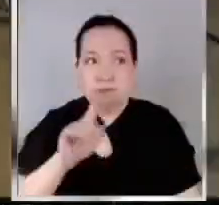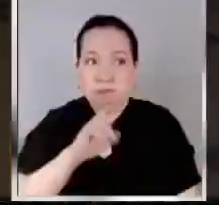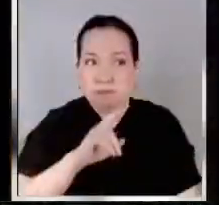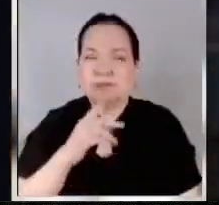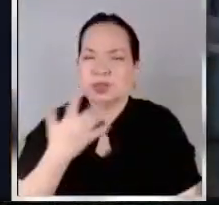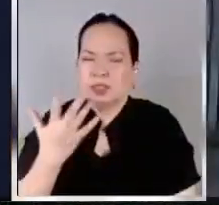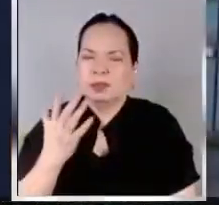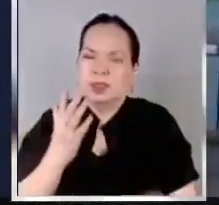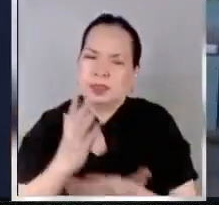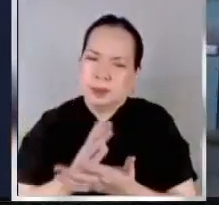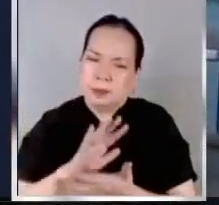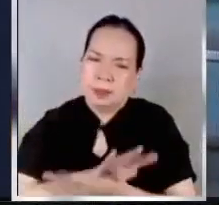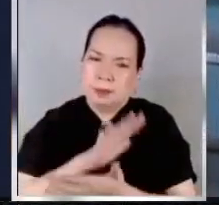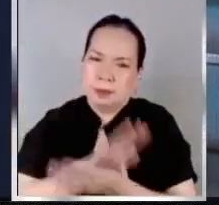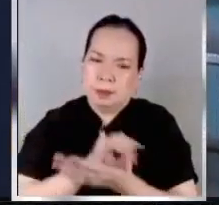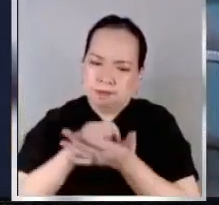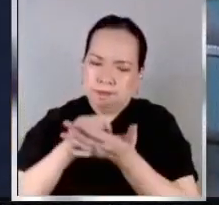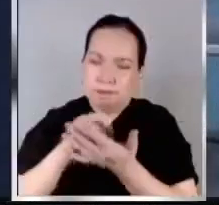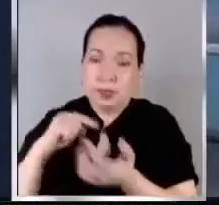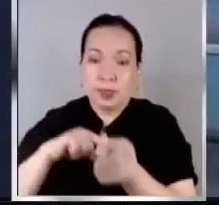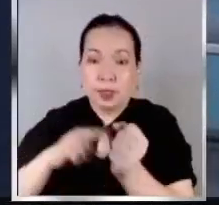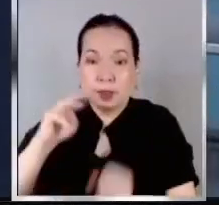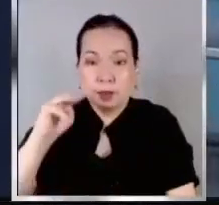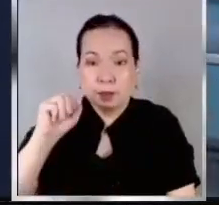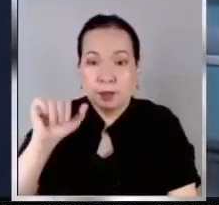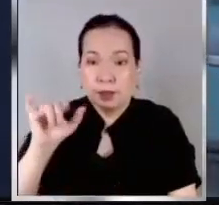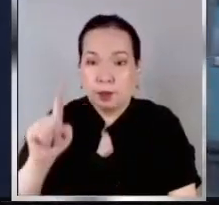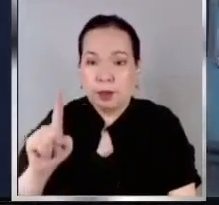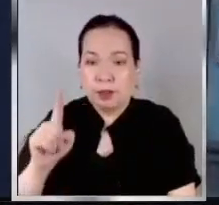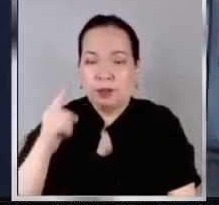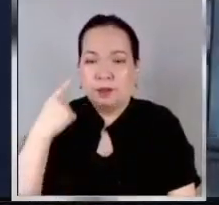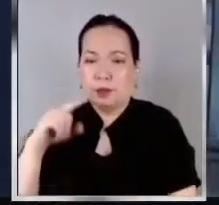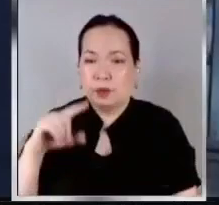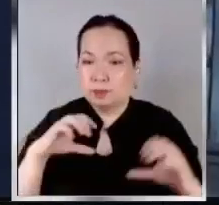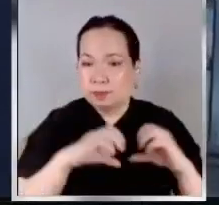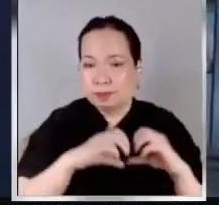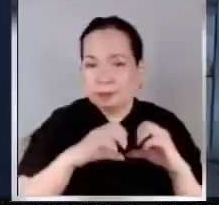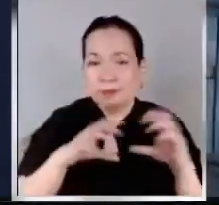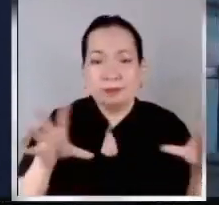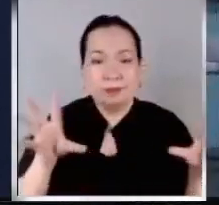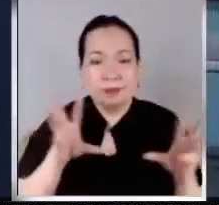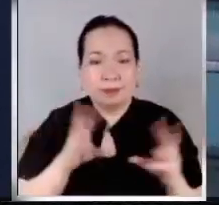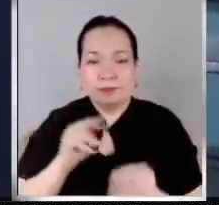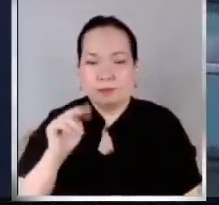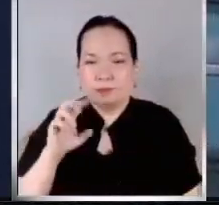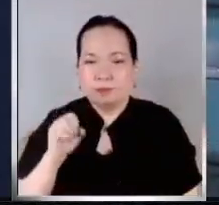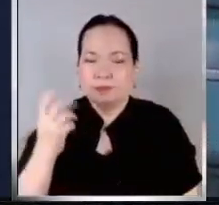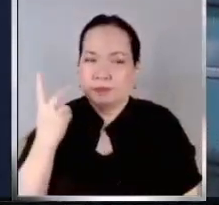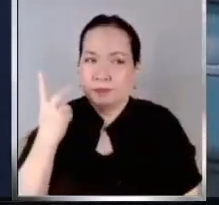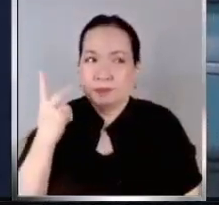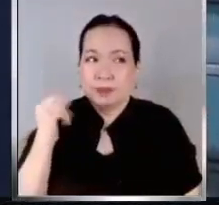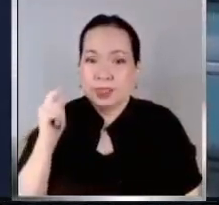May 1. Para sa GMA Integrated News, Katrina Son, nakatutok 24 oras.